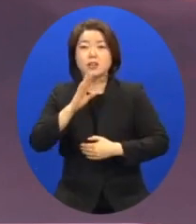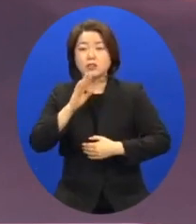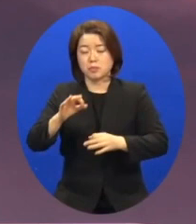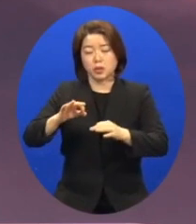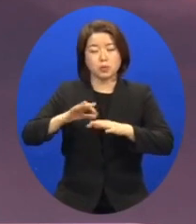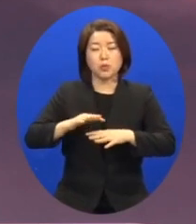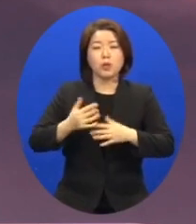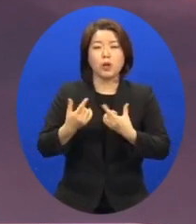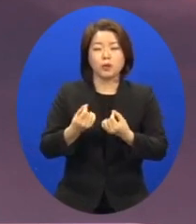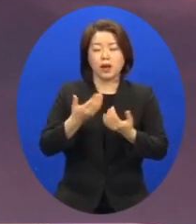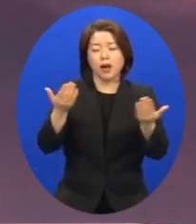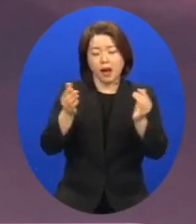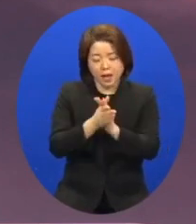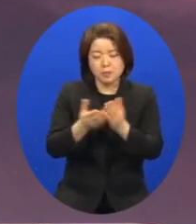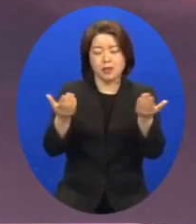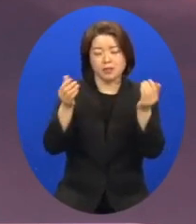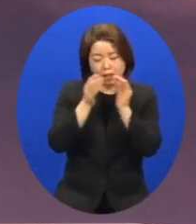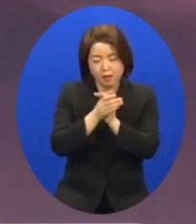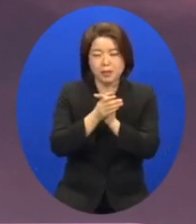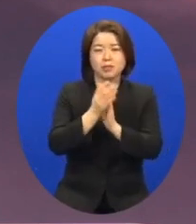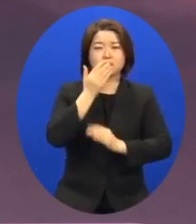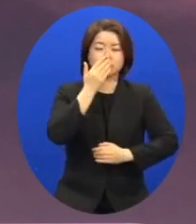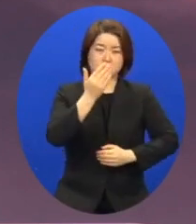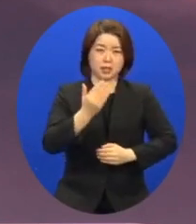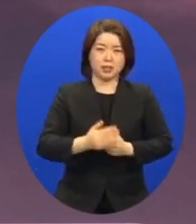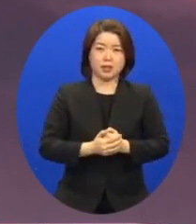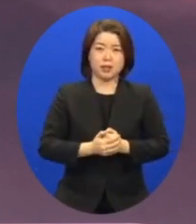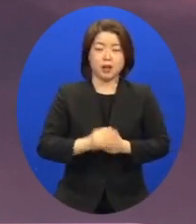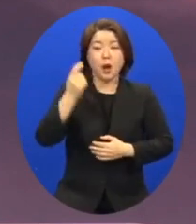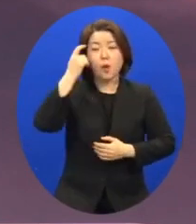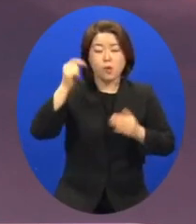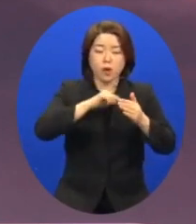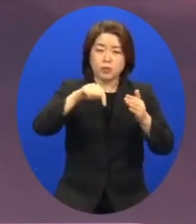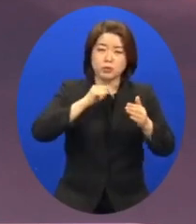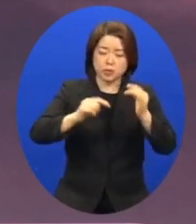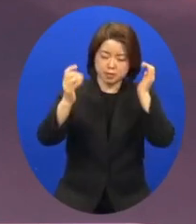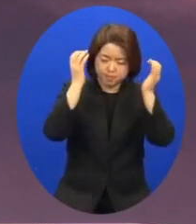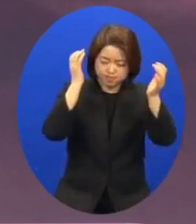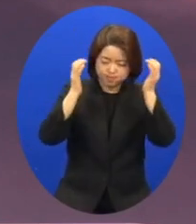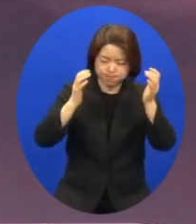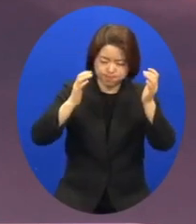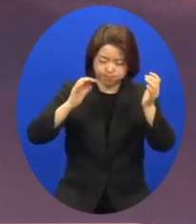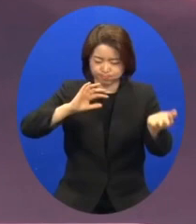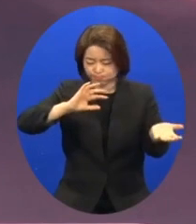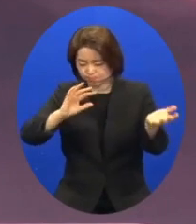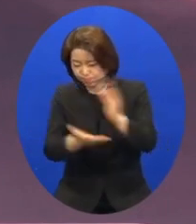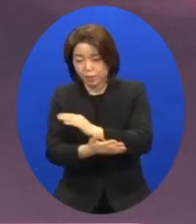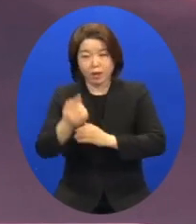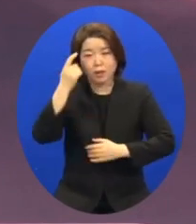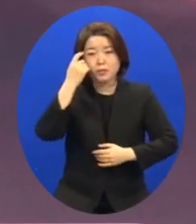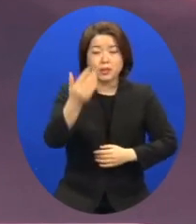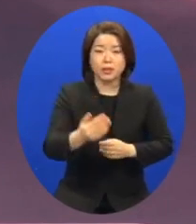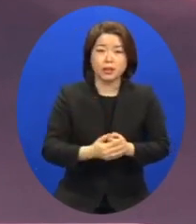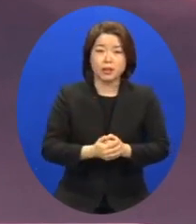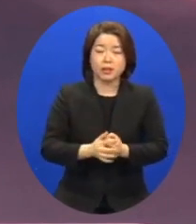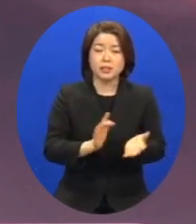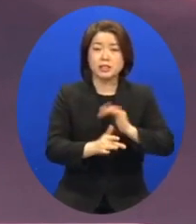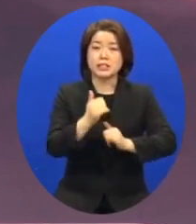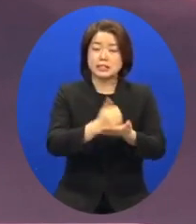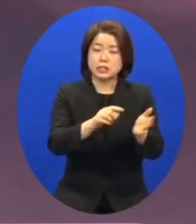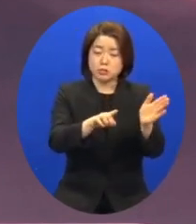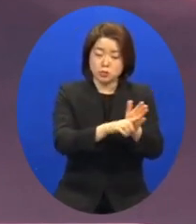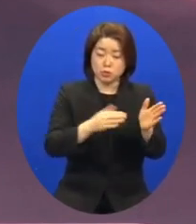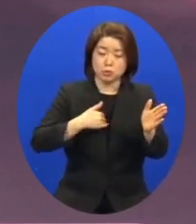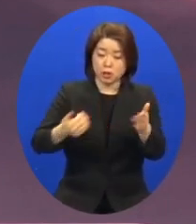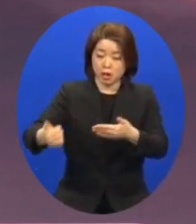놀랍게 안에 라 왜 우리 속이 이렇게 복잡하고 뒤집어진 입니까 예수님을 믿고 예수님이 내 안에